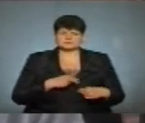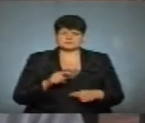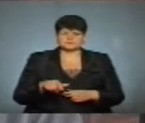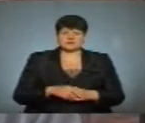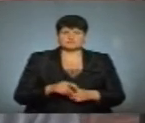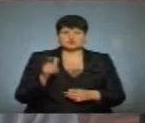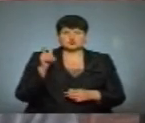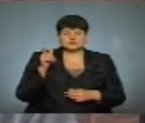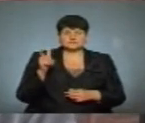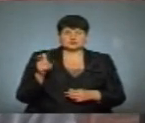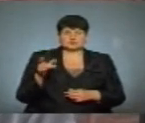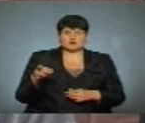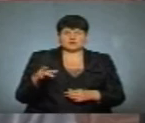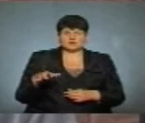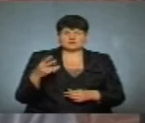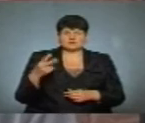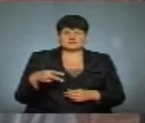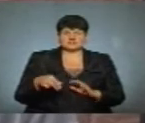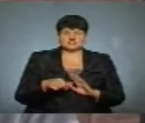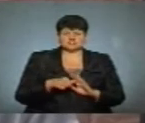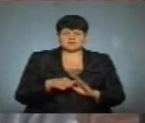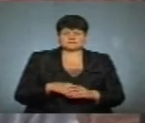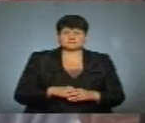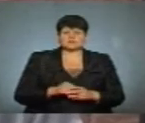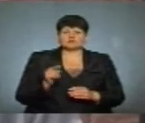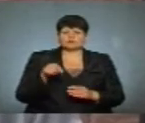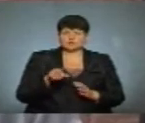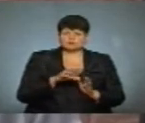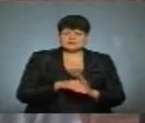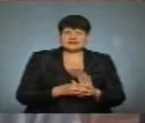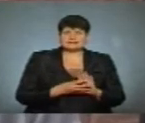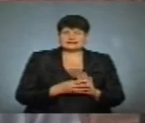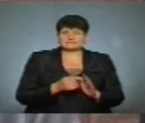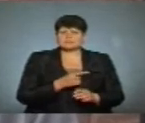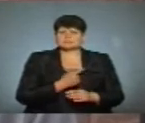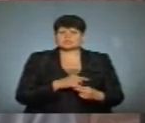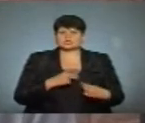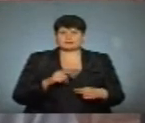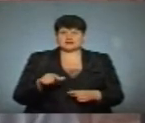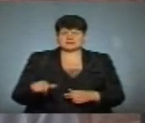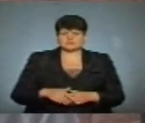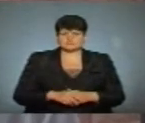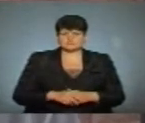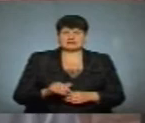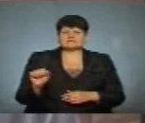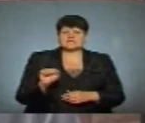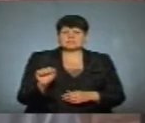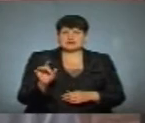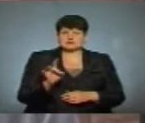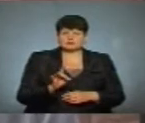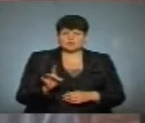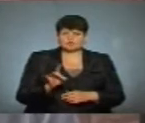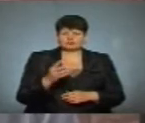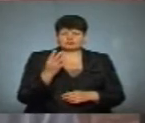В Чортківському районі 26, в тому числі 9 медичних працівників. В Теребовлянському